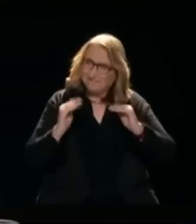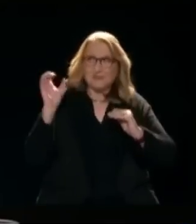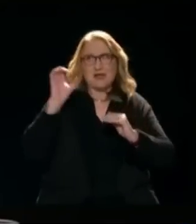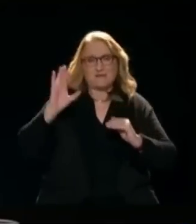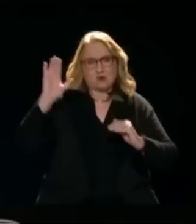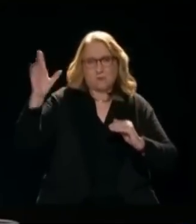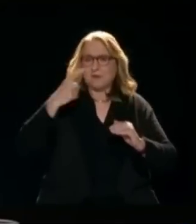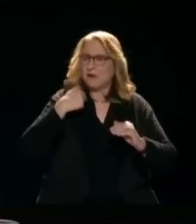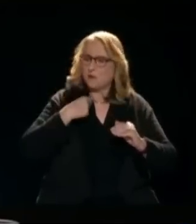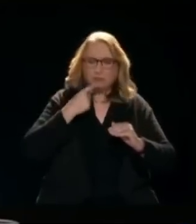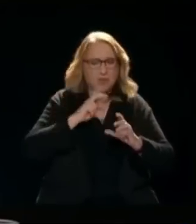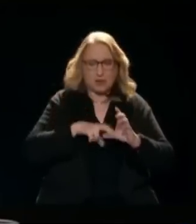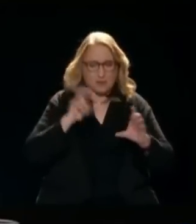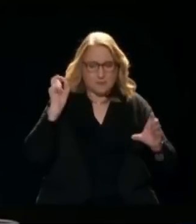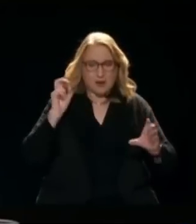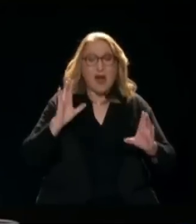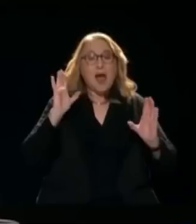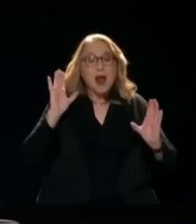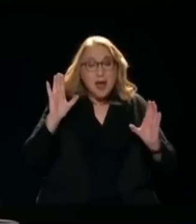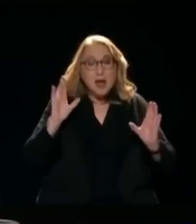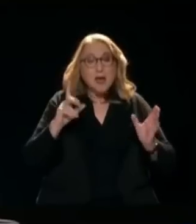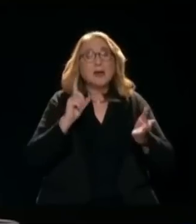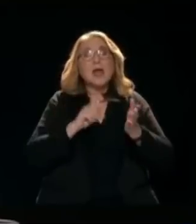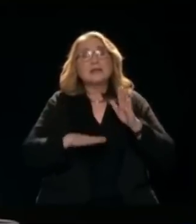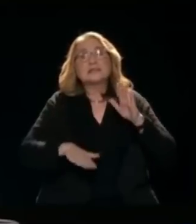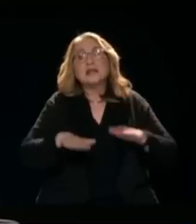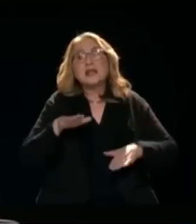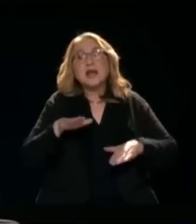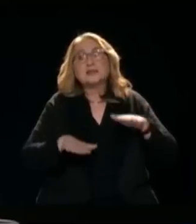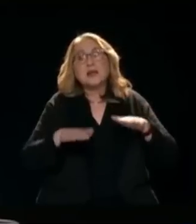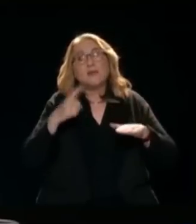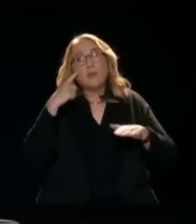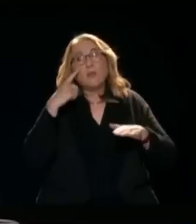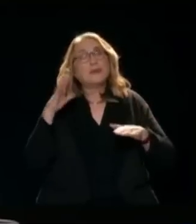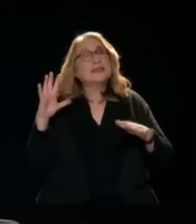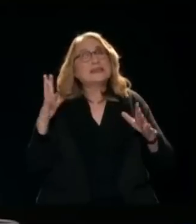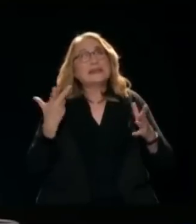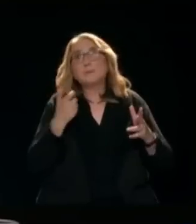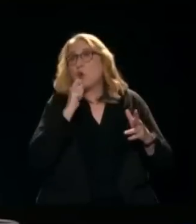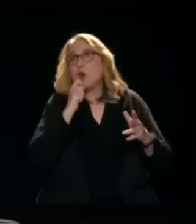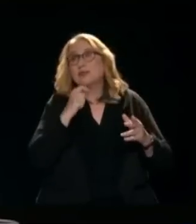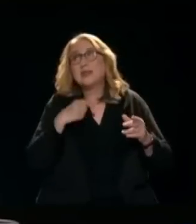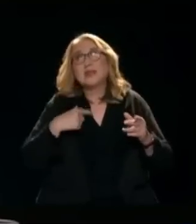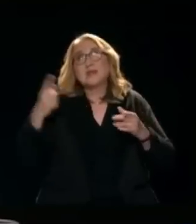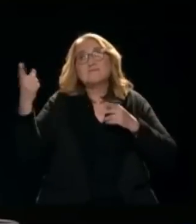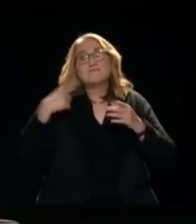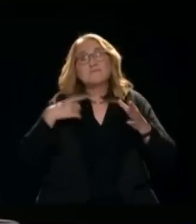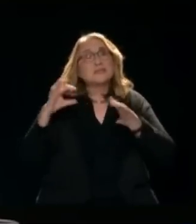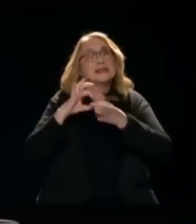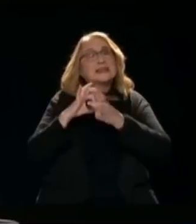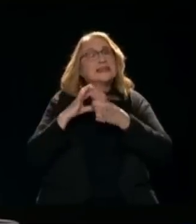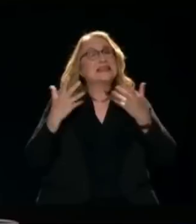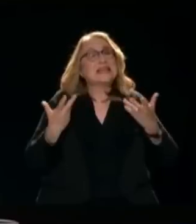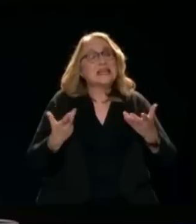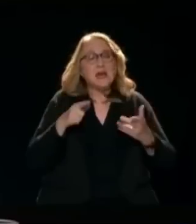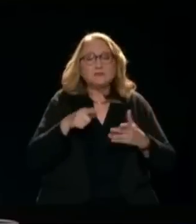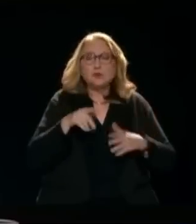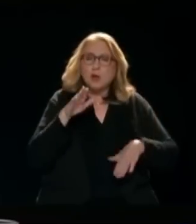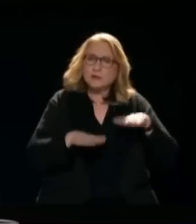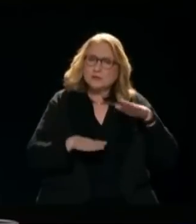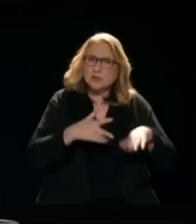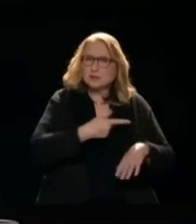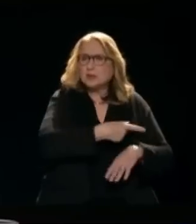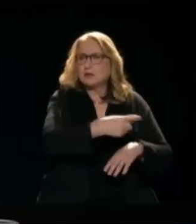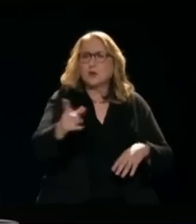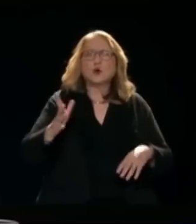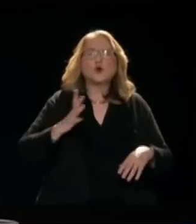που θα κλιμακωθεί αυτή η πολιτική, θα κριθεί από τον κόσμο και τα διλήμματα θα τα αποφασίσει ο κόσμος, είτε με δημοψήφισμα, είτε